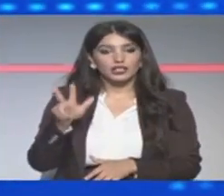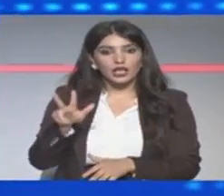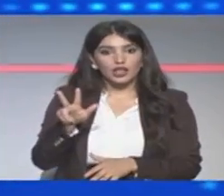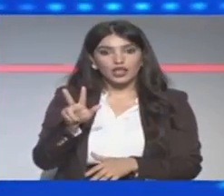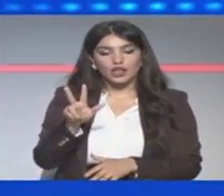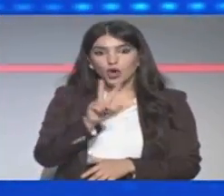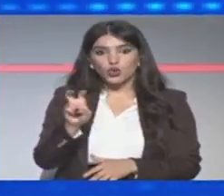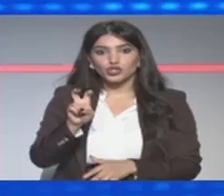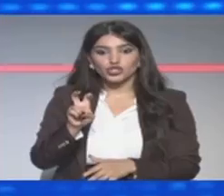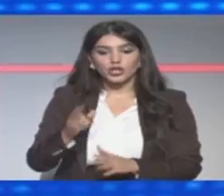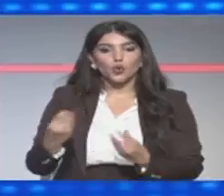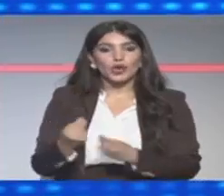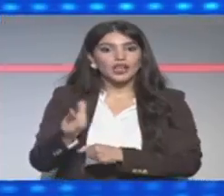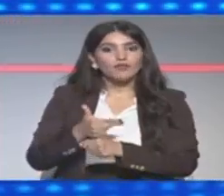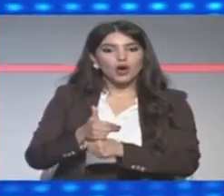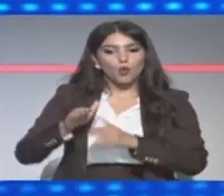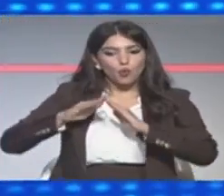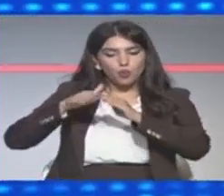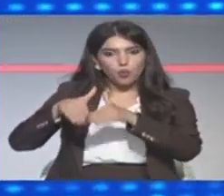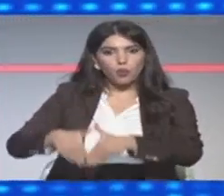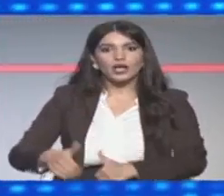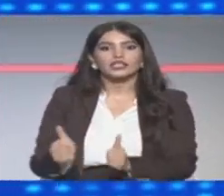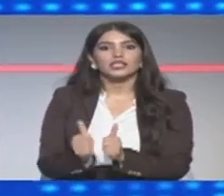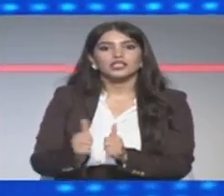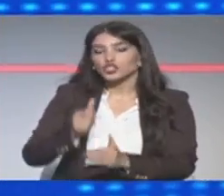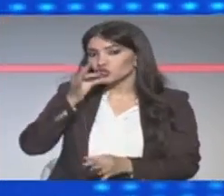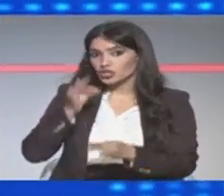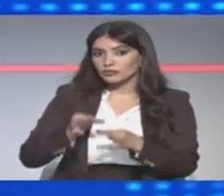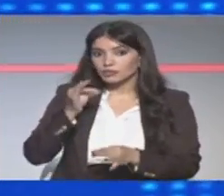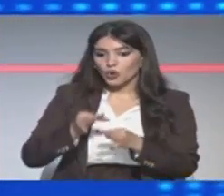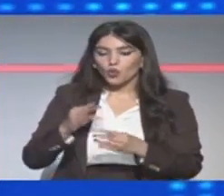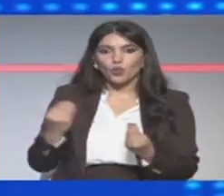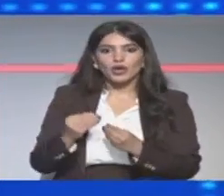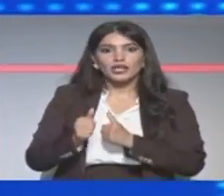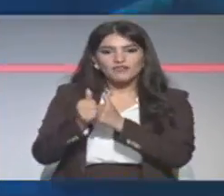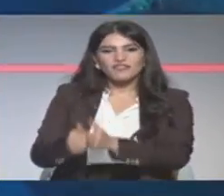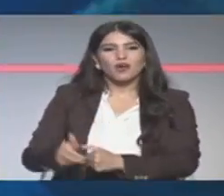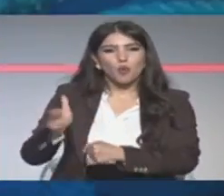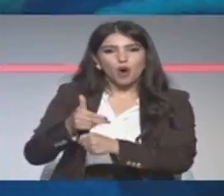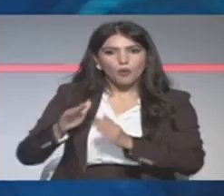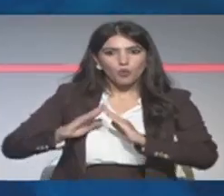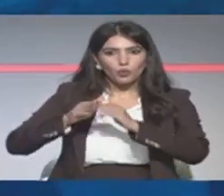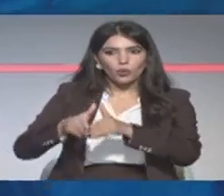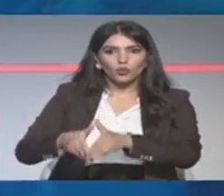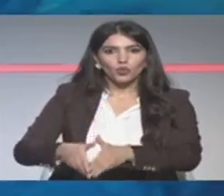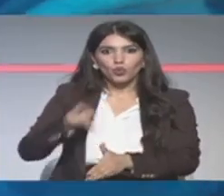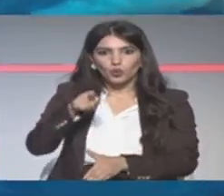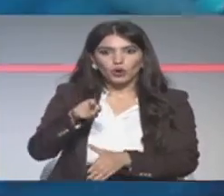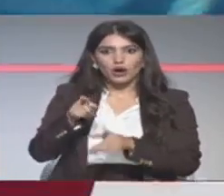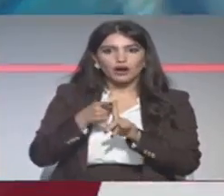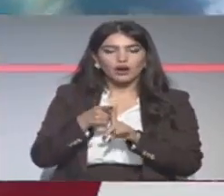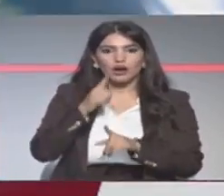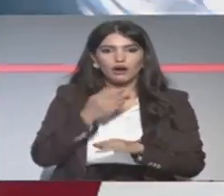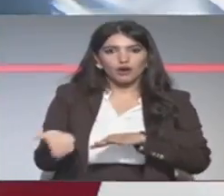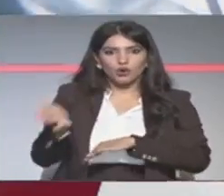323 المهدية الذي غرق يوم 11 من سبتمبر الجاري عرض سواحل الشابة، وقد أدت الحادثة إلى